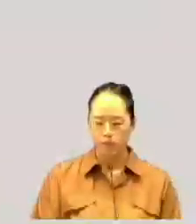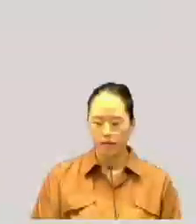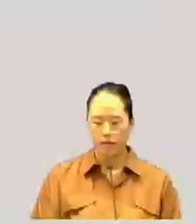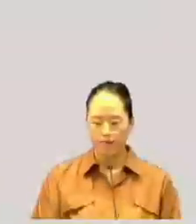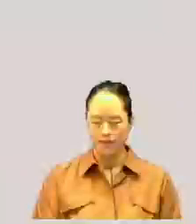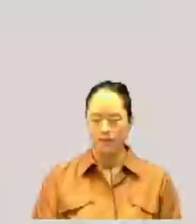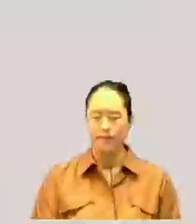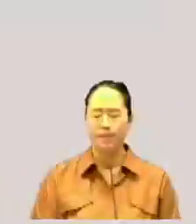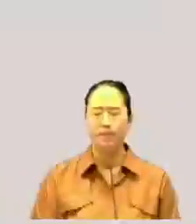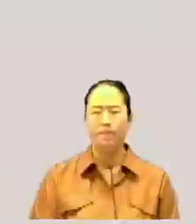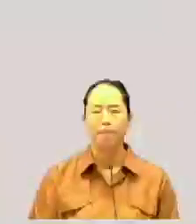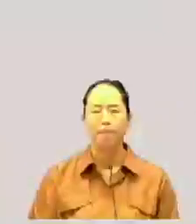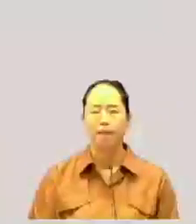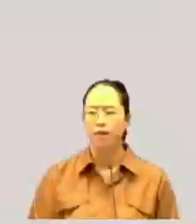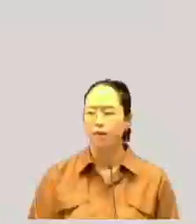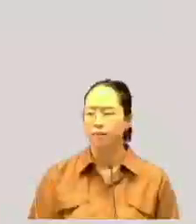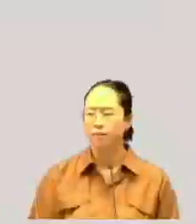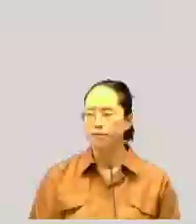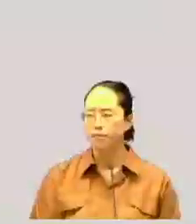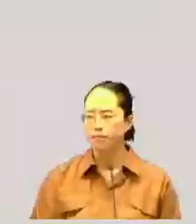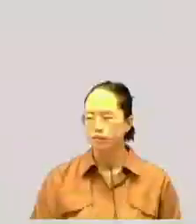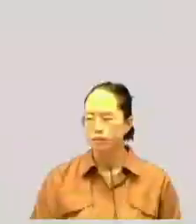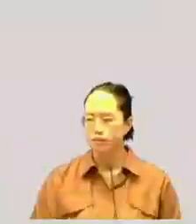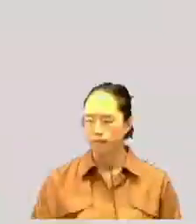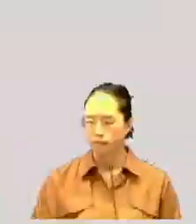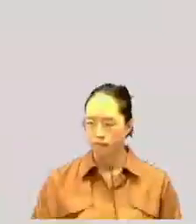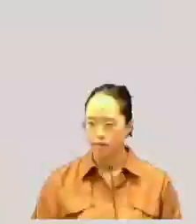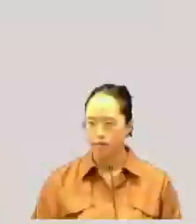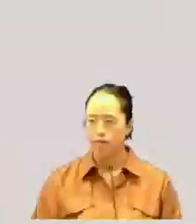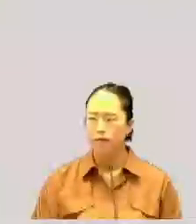该和他所相信的应该进行一个辩论。